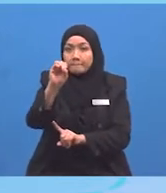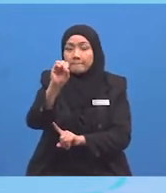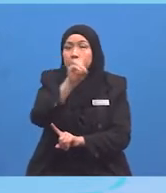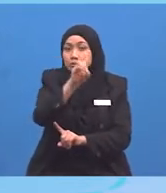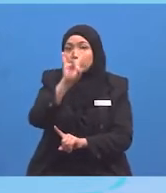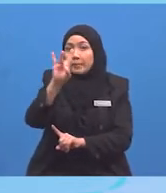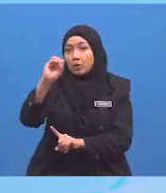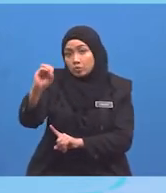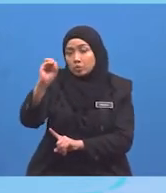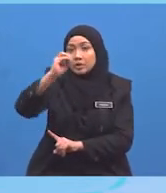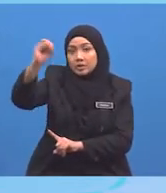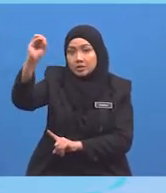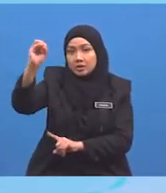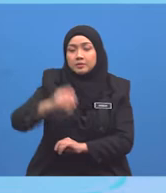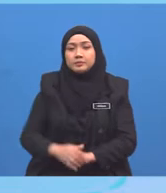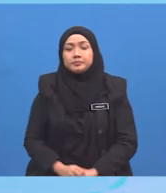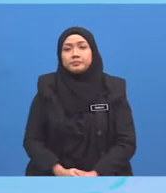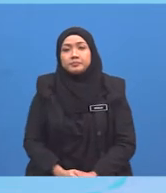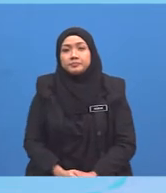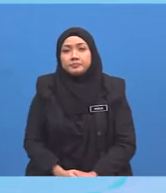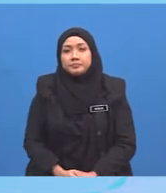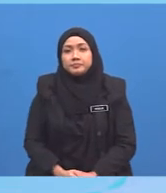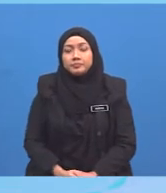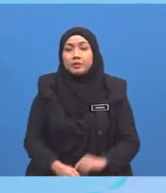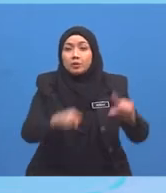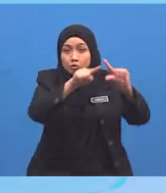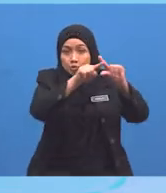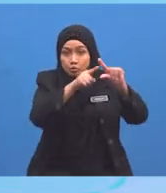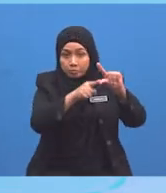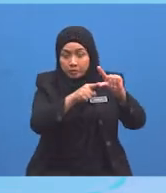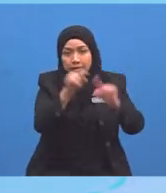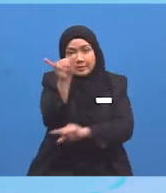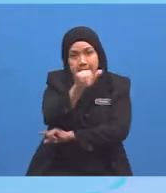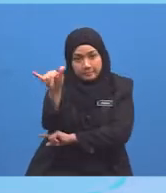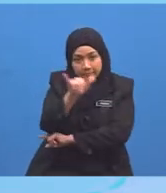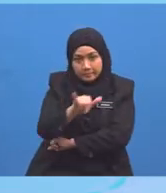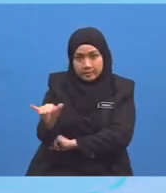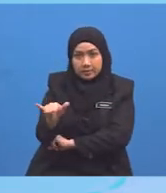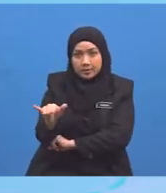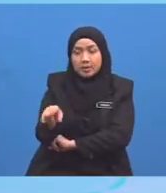180 darjah. Seterusnya, sudut P bersamaan dengan